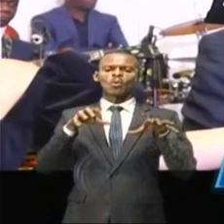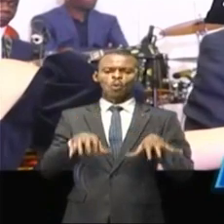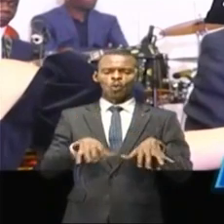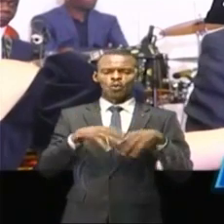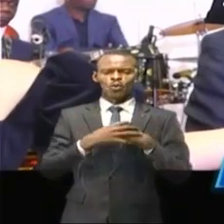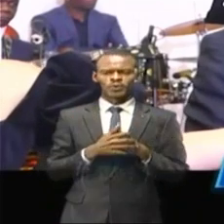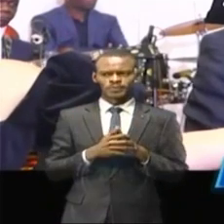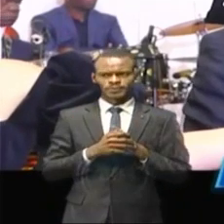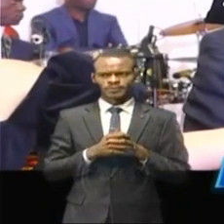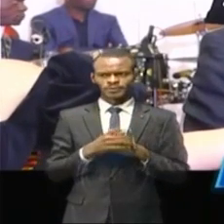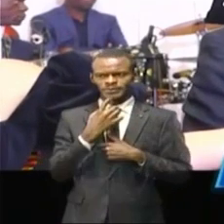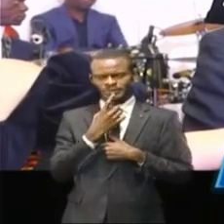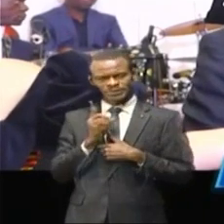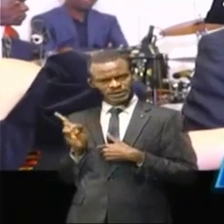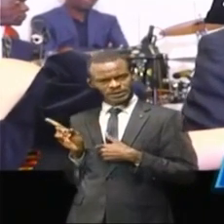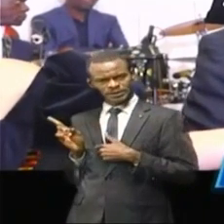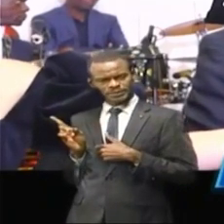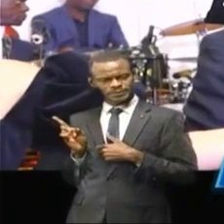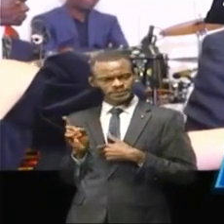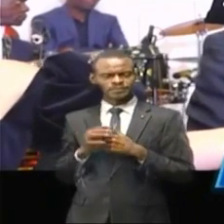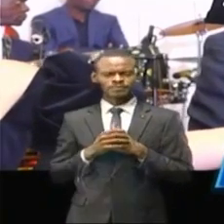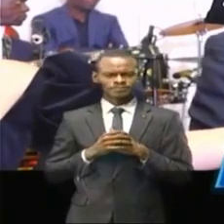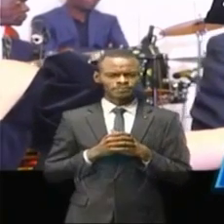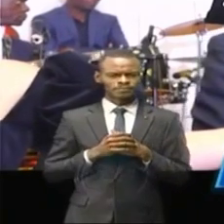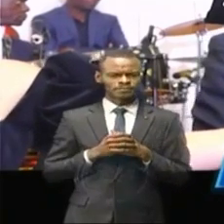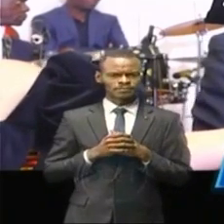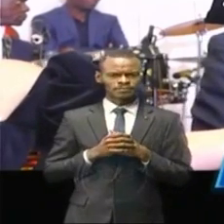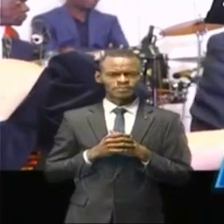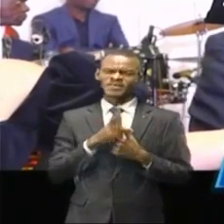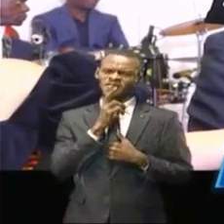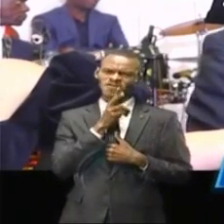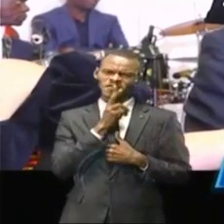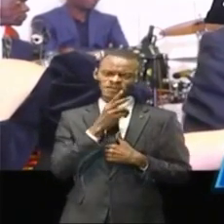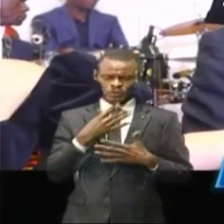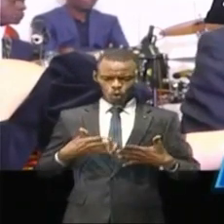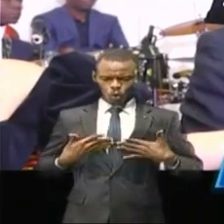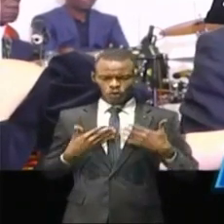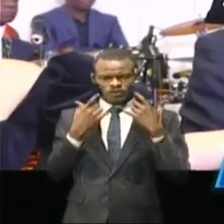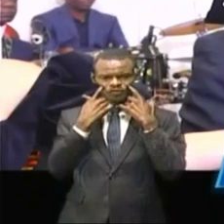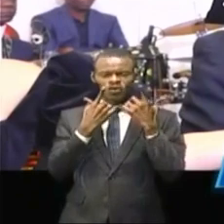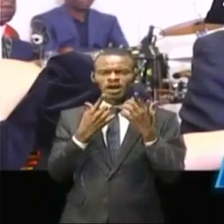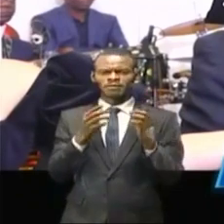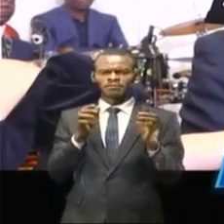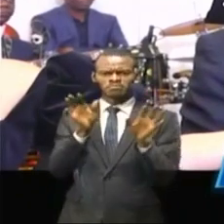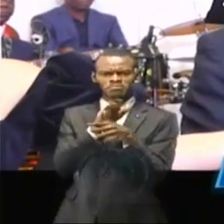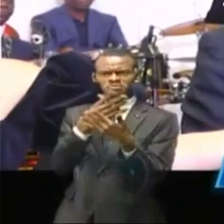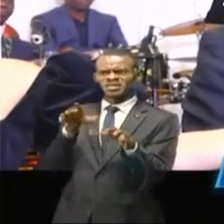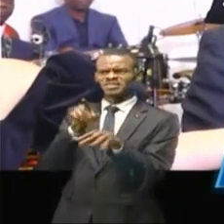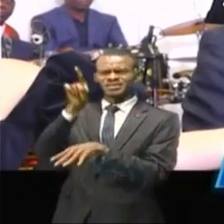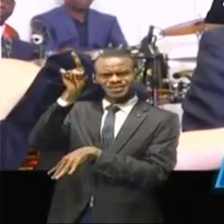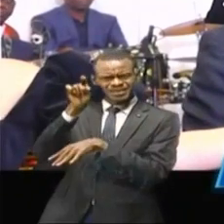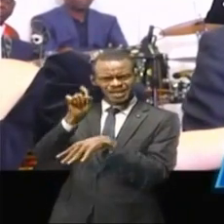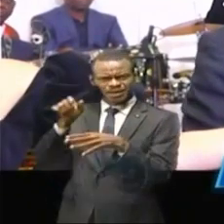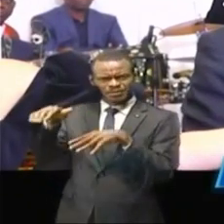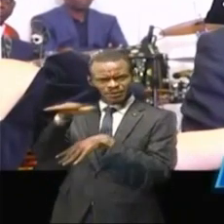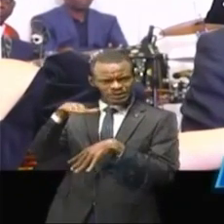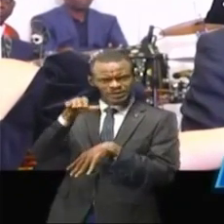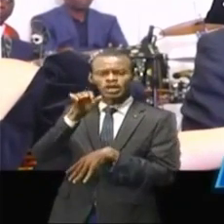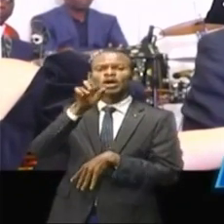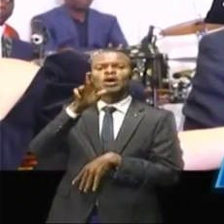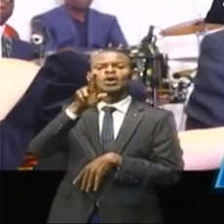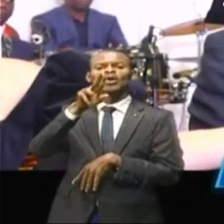qui vous permettra d'apprécier les chefs-d'œuvre de la musique classique, les chants de l'armée russe et la